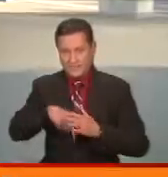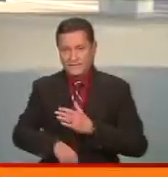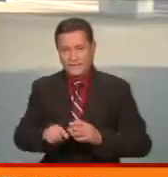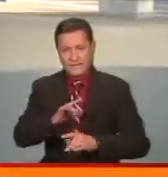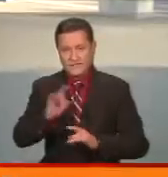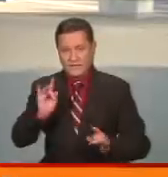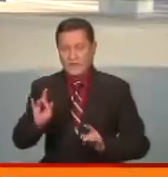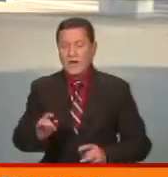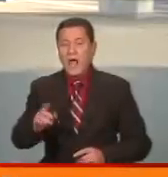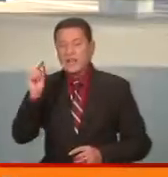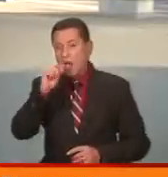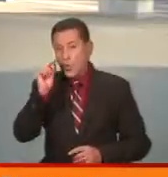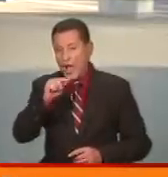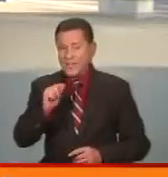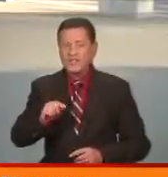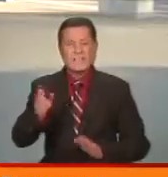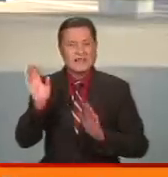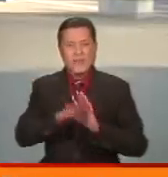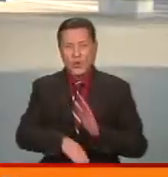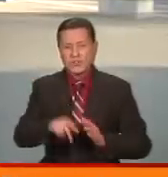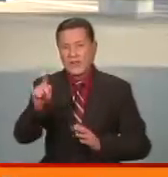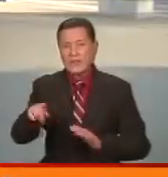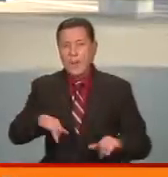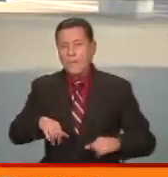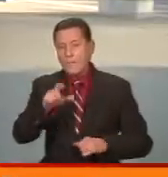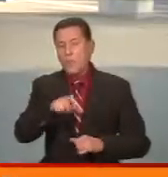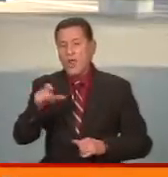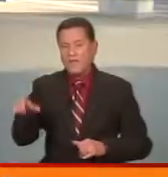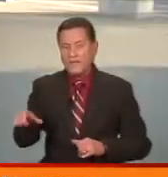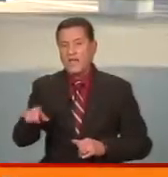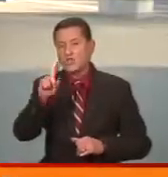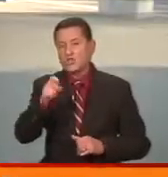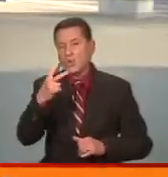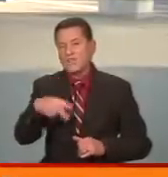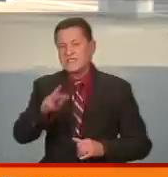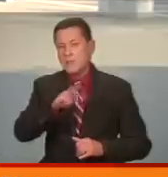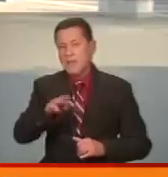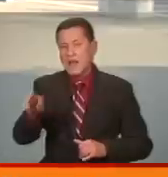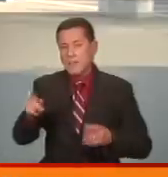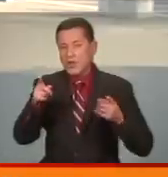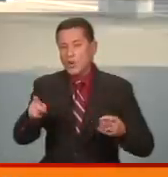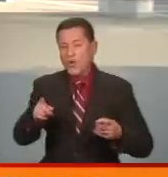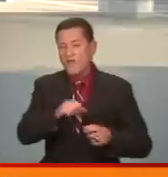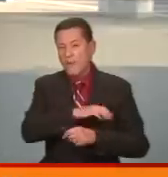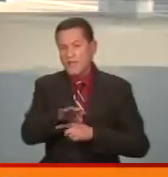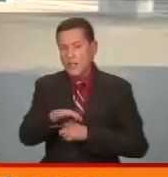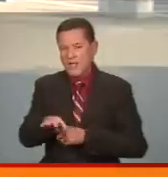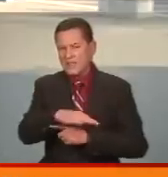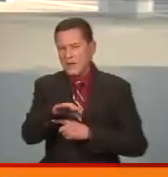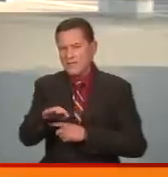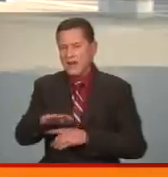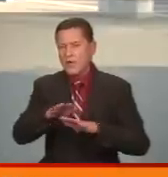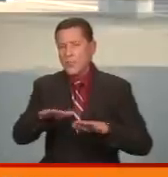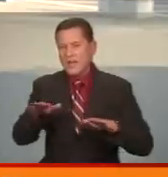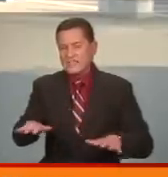На Луганщині теж загострення. Там бойовики з 120-мм міномету поливали вогнем